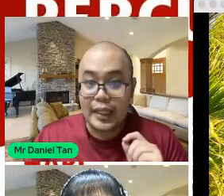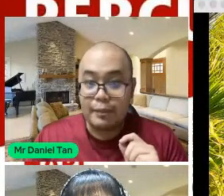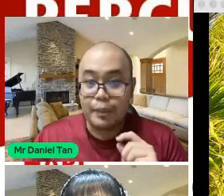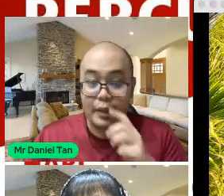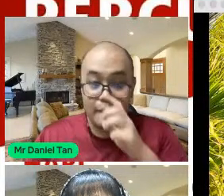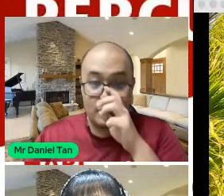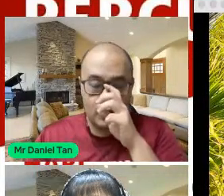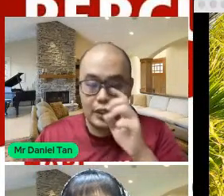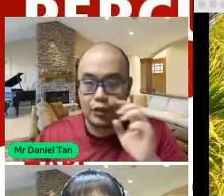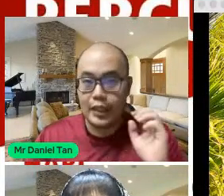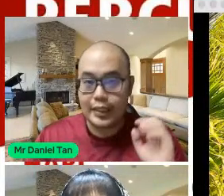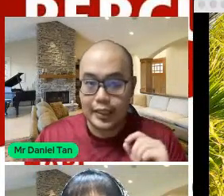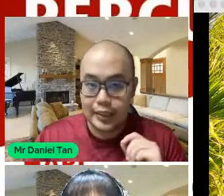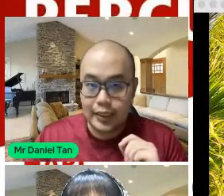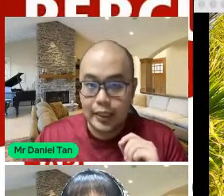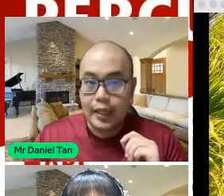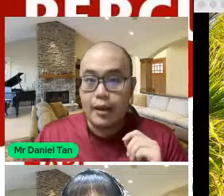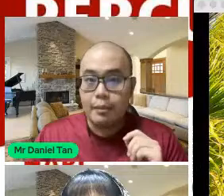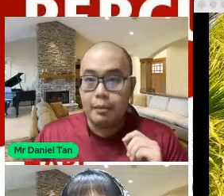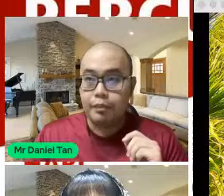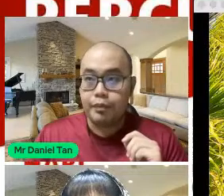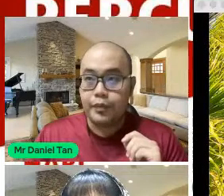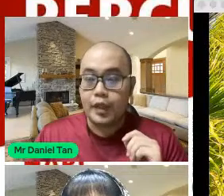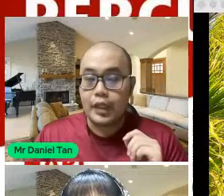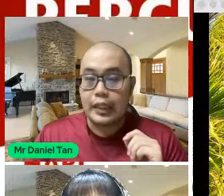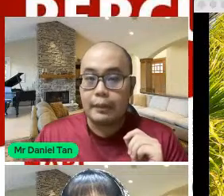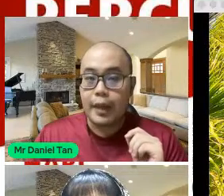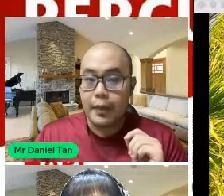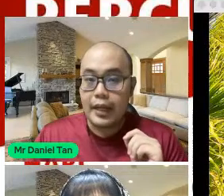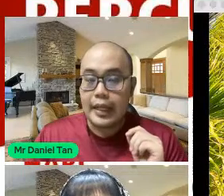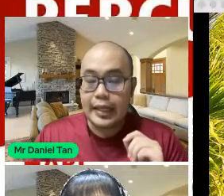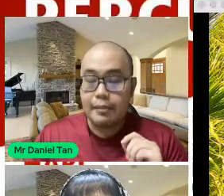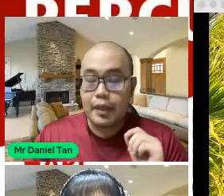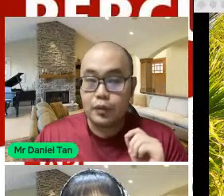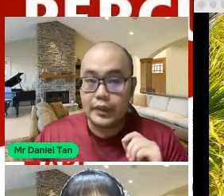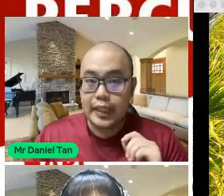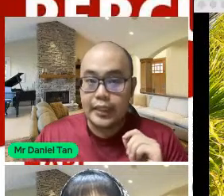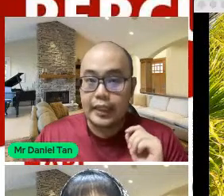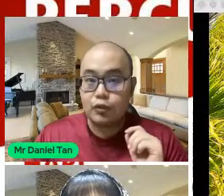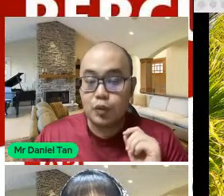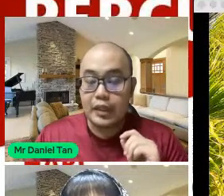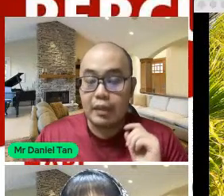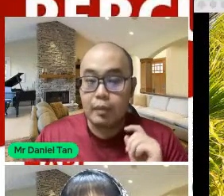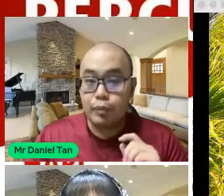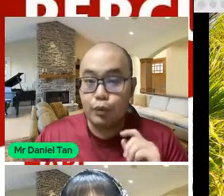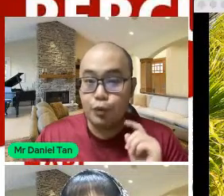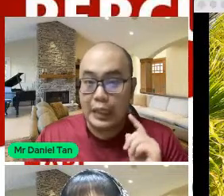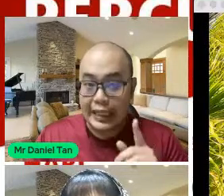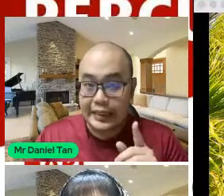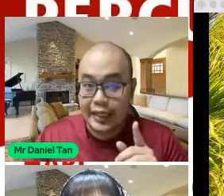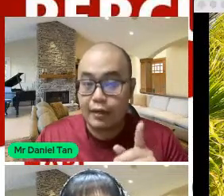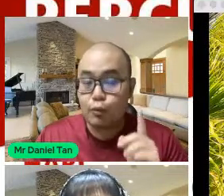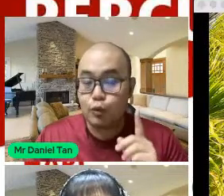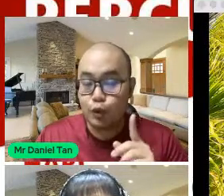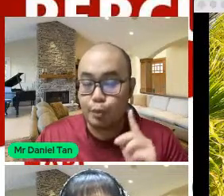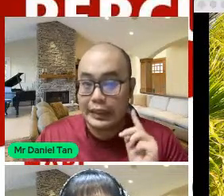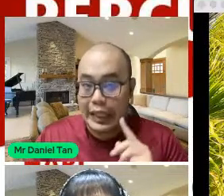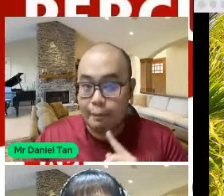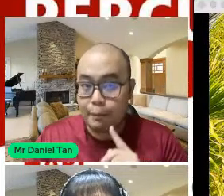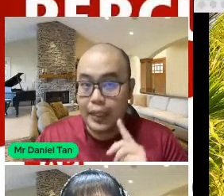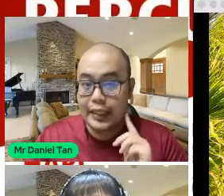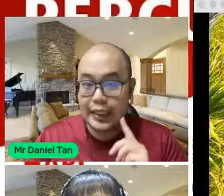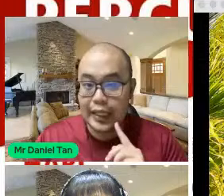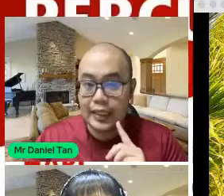maklumat para penonton dan juga adik-adik Memang ada manusia yang suka memburu gajah